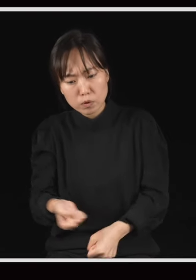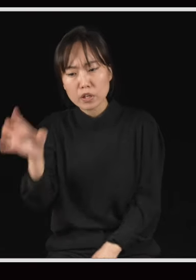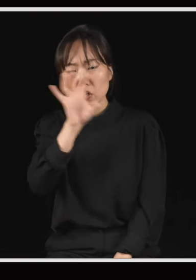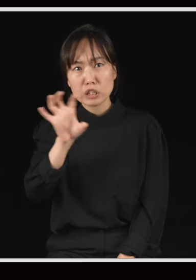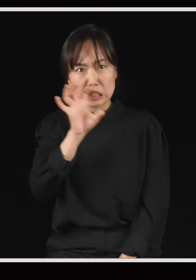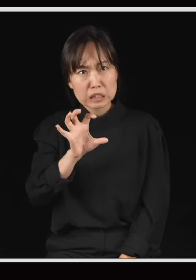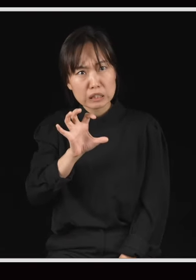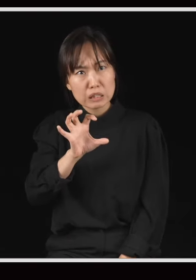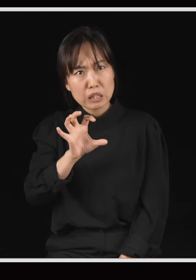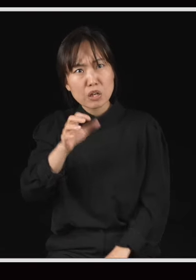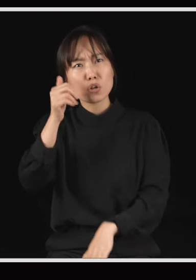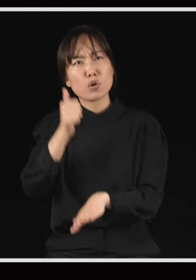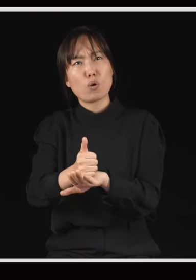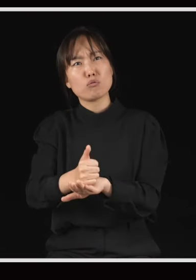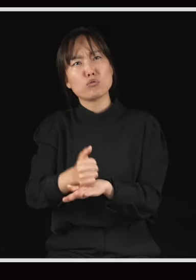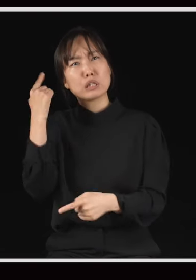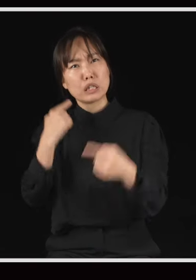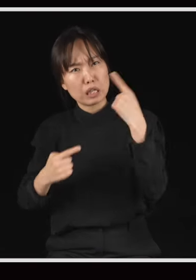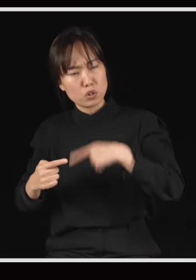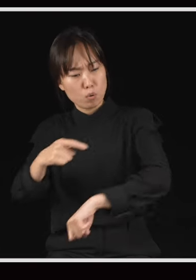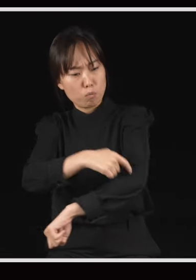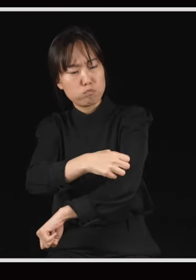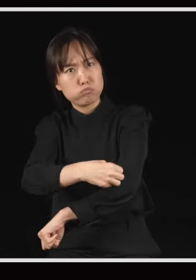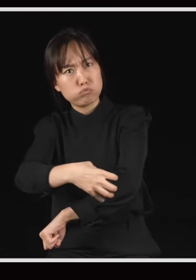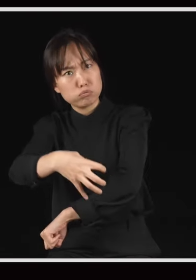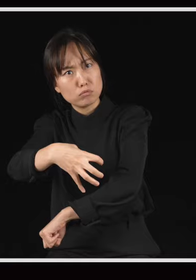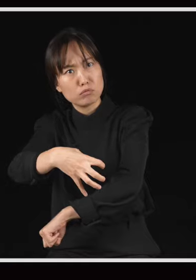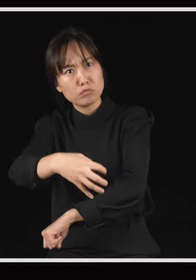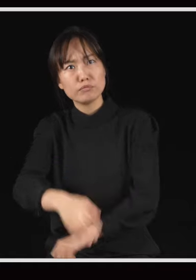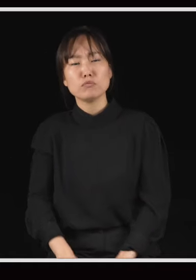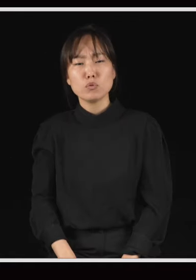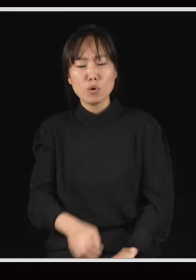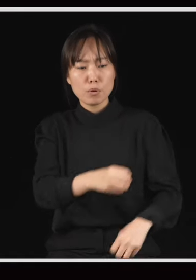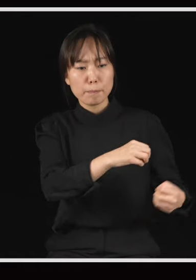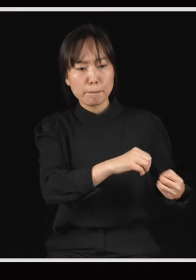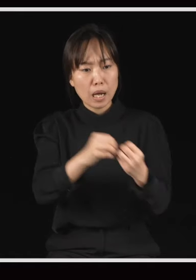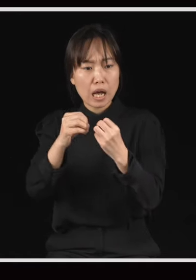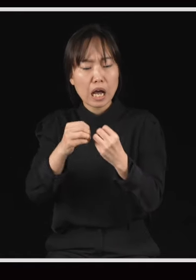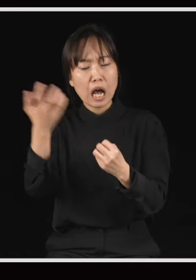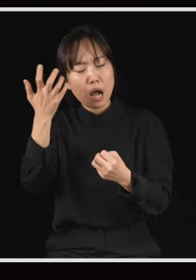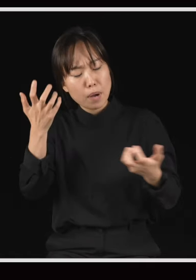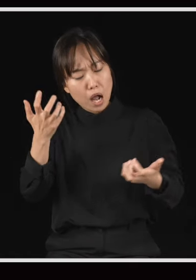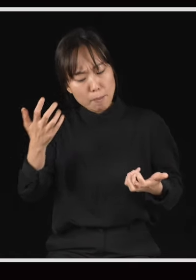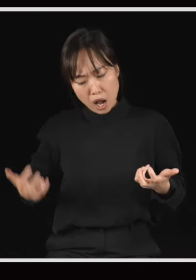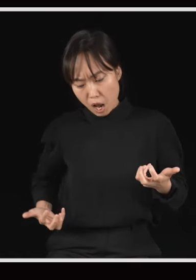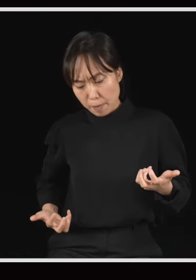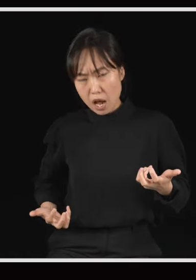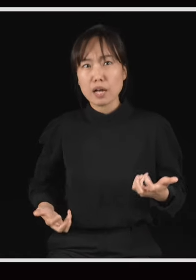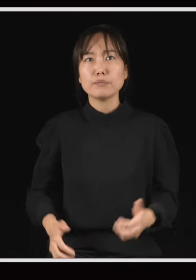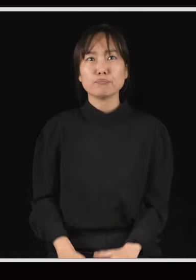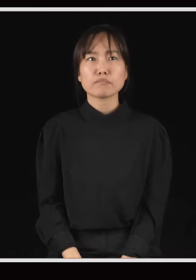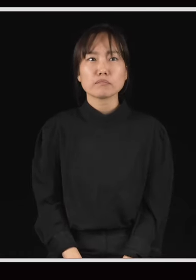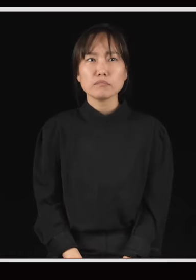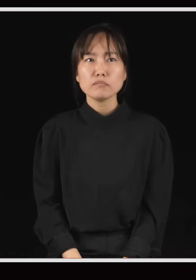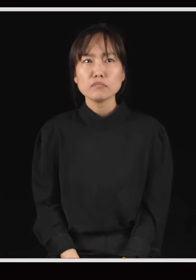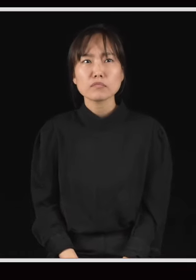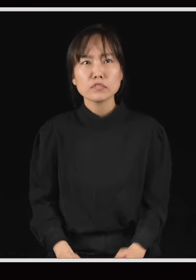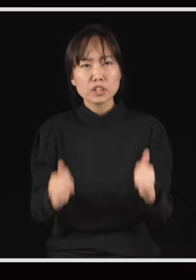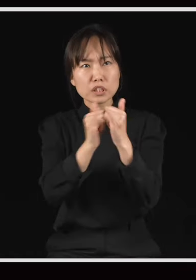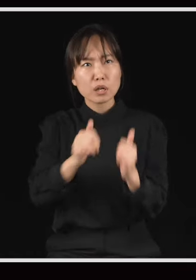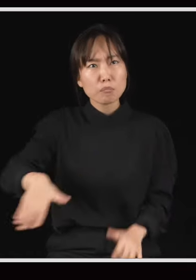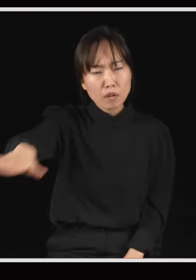하시면 다쳐요. 그러면 이제 골프 엘보가 옵니다. 그리고 여기저기가 아프게 됩니다. 근데 많은 분들이 이제